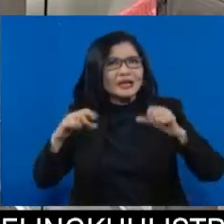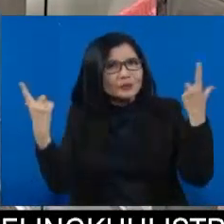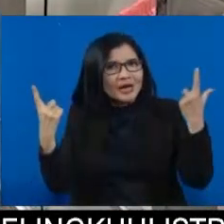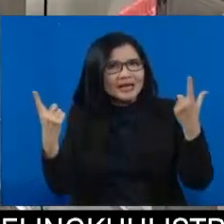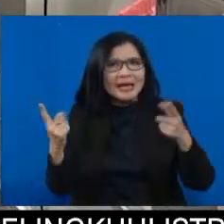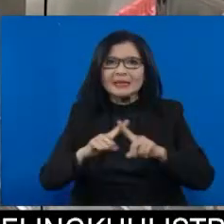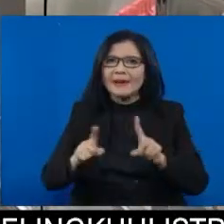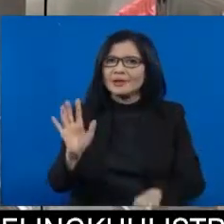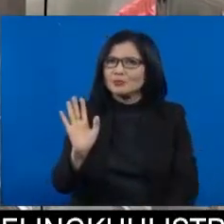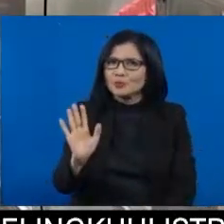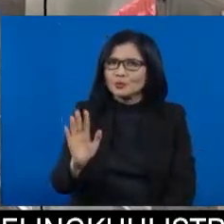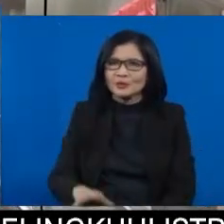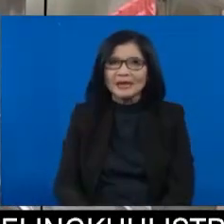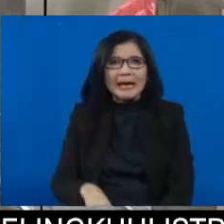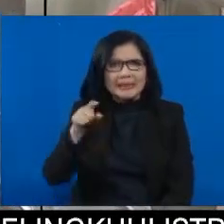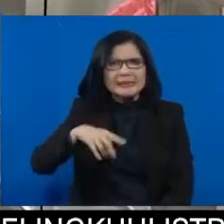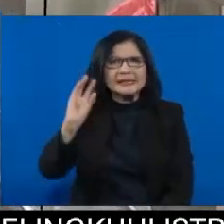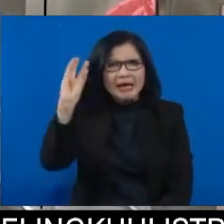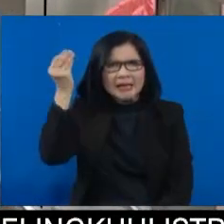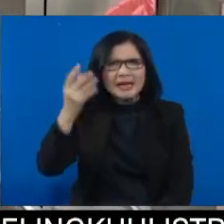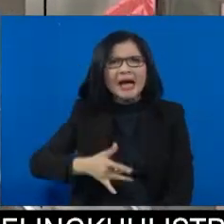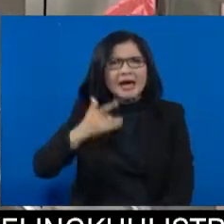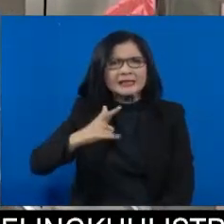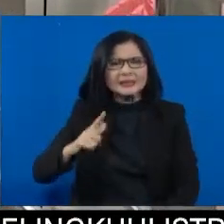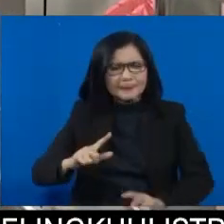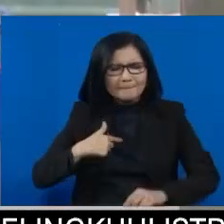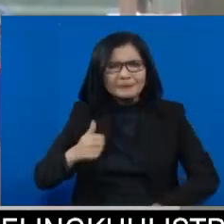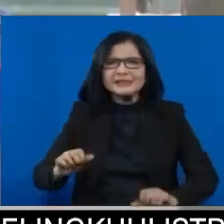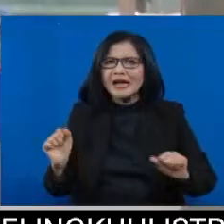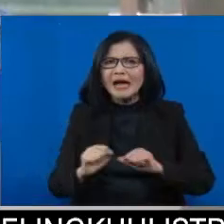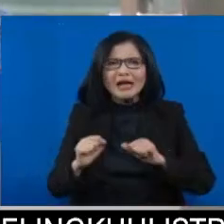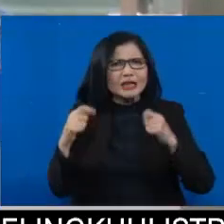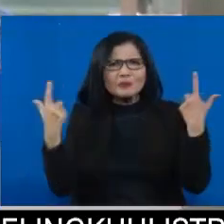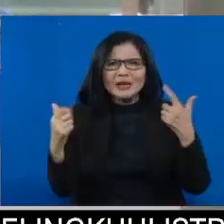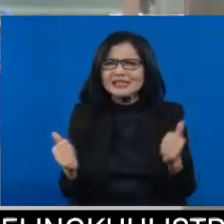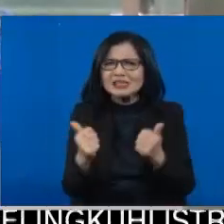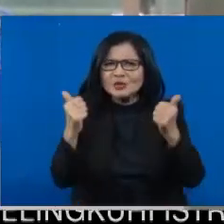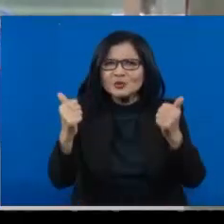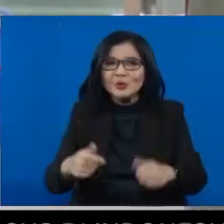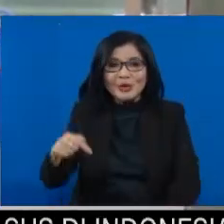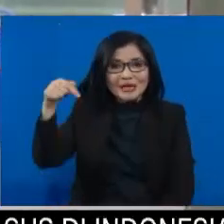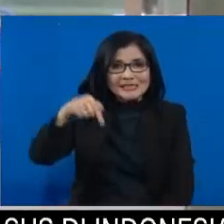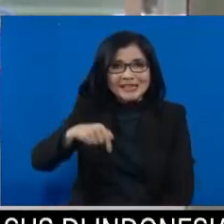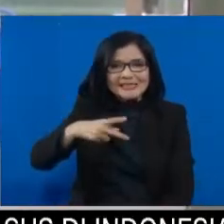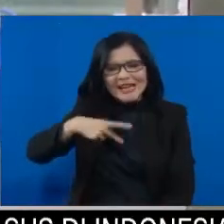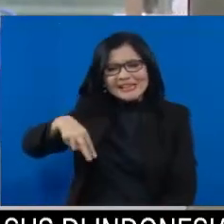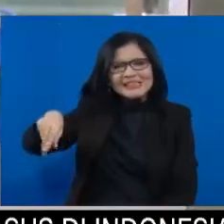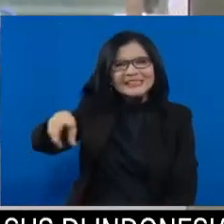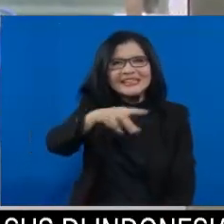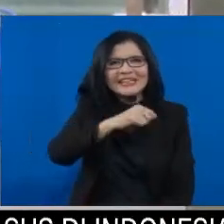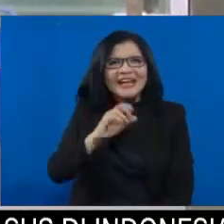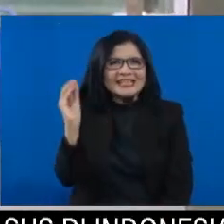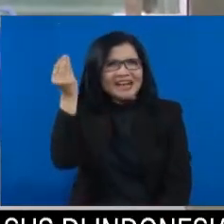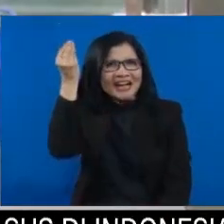tapi tunggu dulu. Siapa bilang di Jakarta kita nggak bisa liburan seru? Kali ini saya akan berkeliling Jakarta,